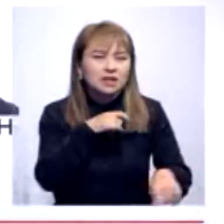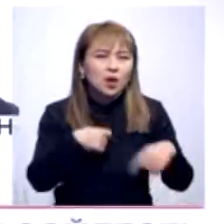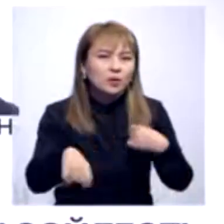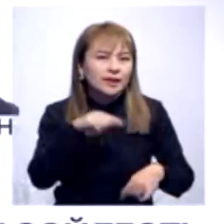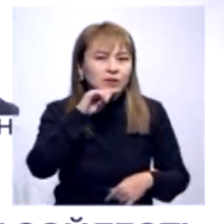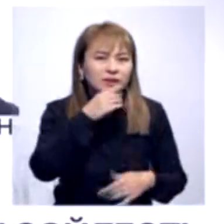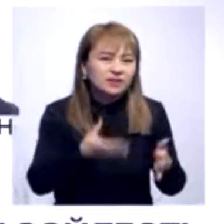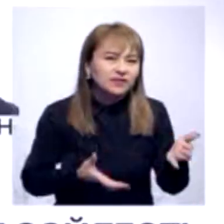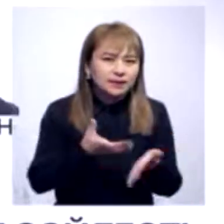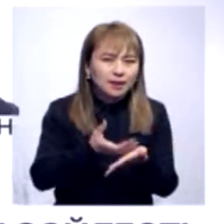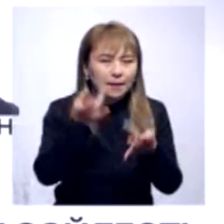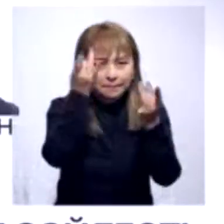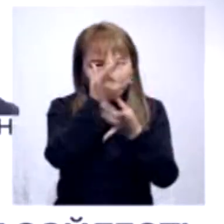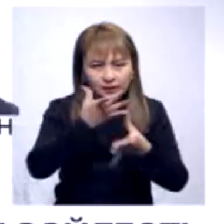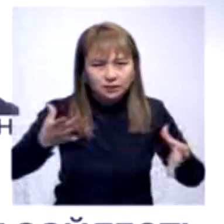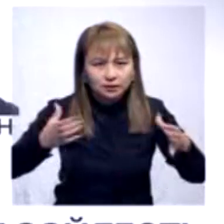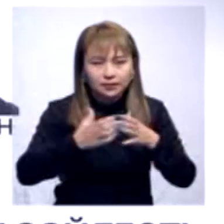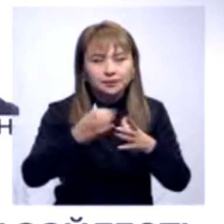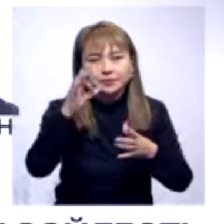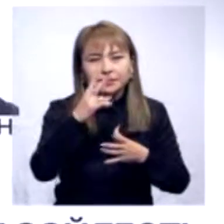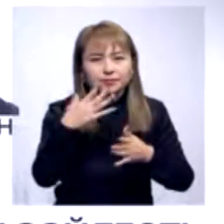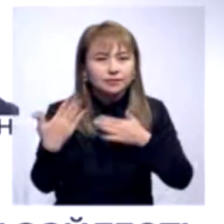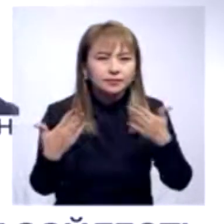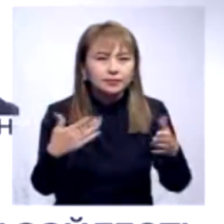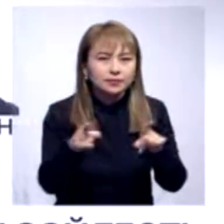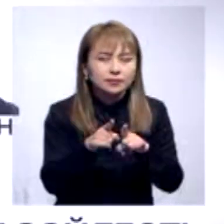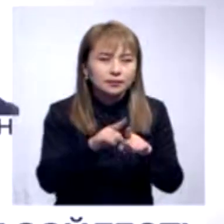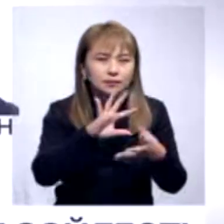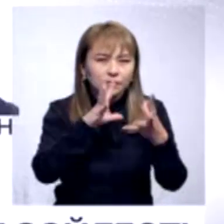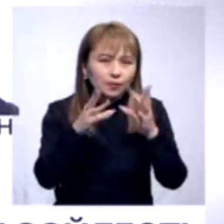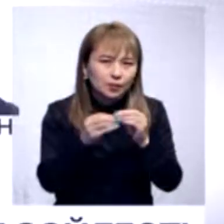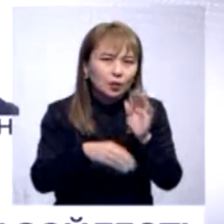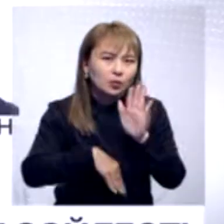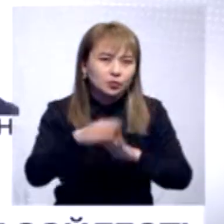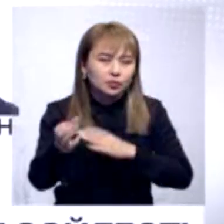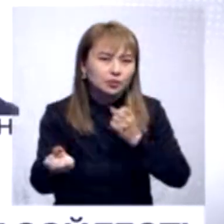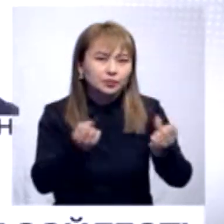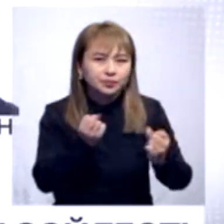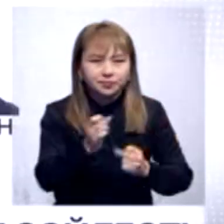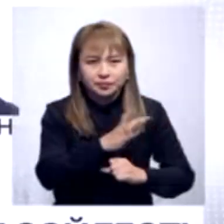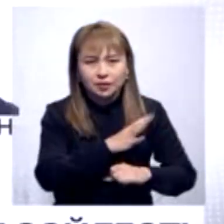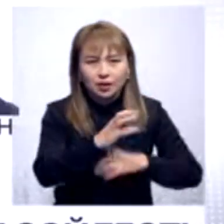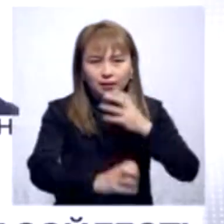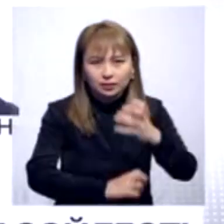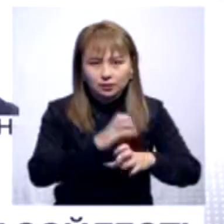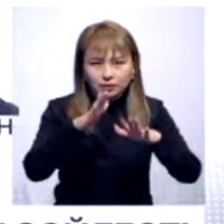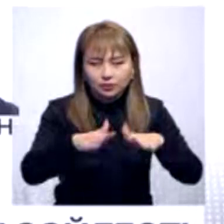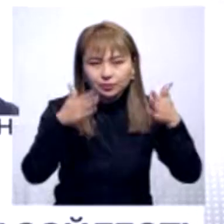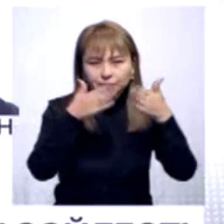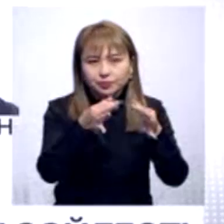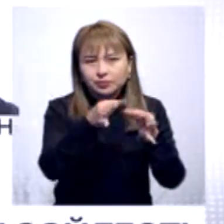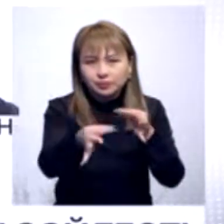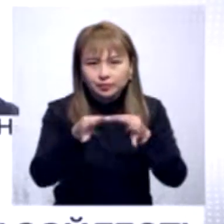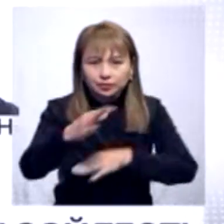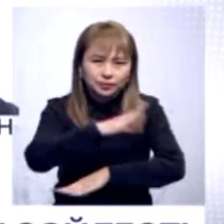сөйлесіп, сауда-экономикалық, инвестициялық және мәдени-гуманитарлық салалардағы екіжақты ынтымақтастықты тереңдету жайын талқылады. Сондай-ақ,